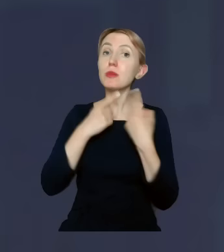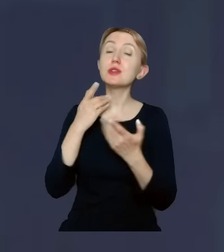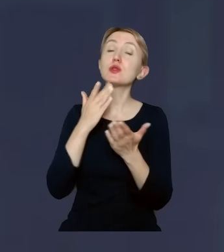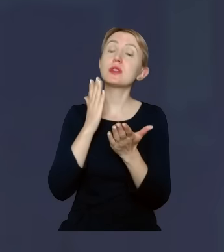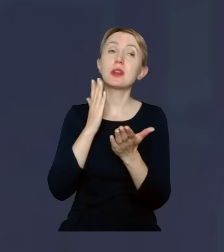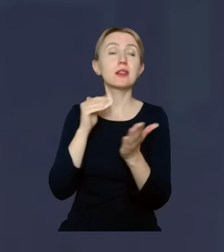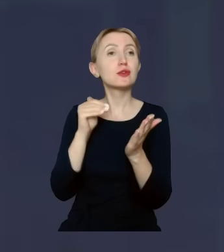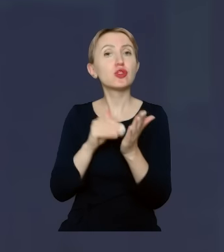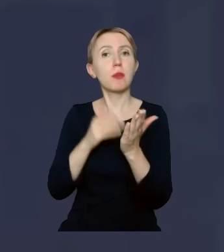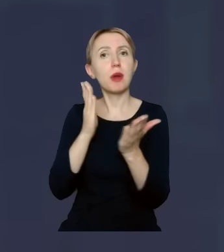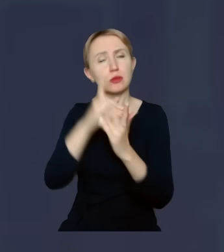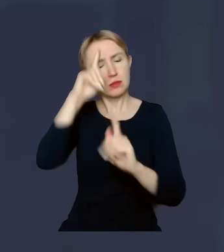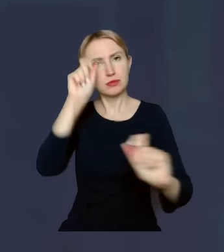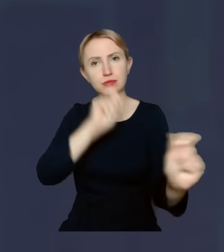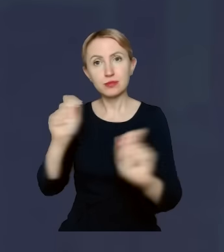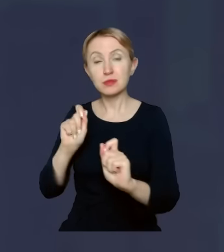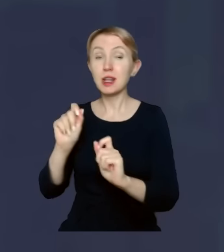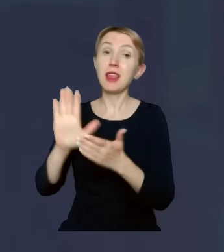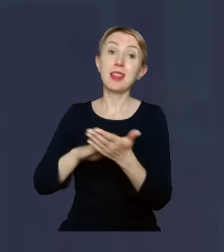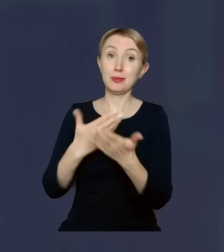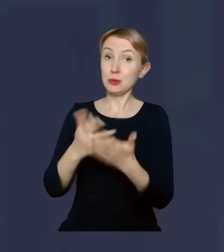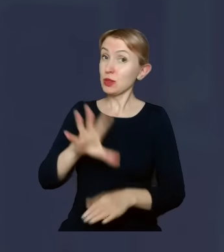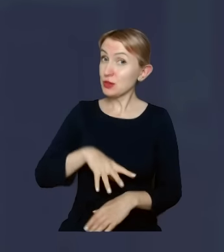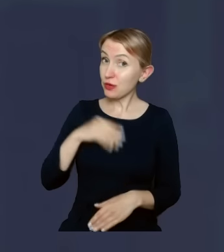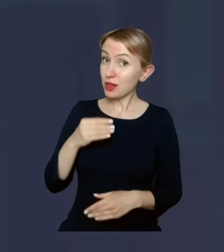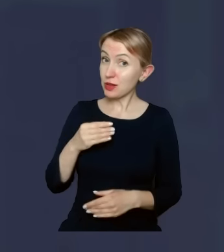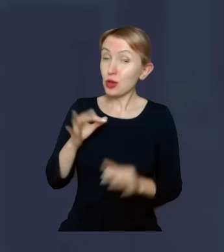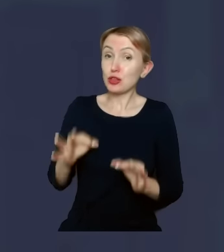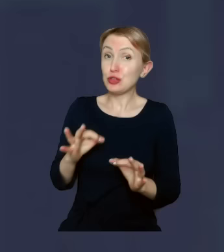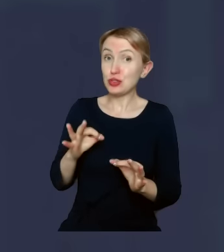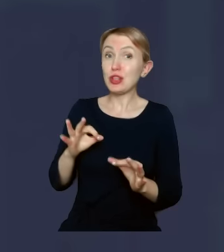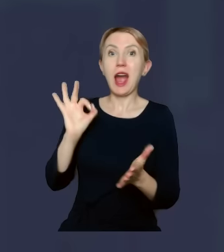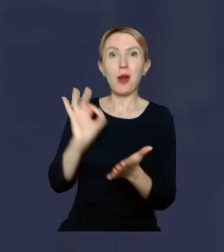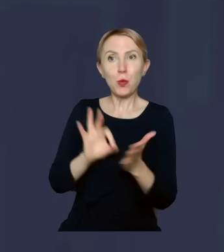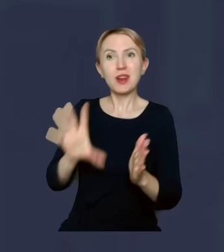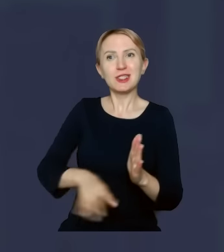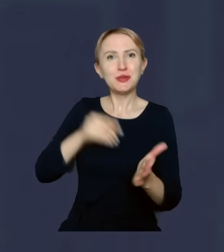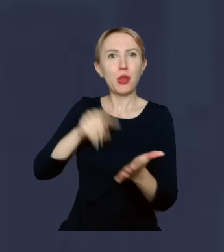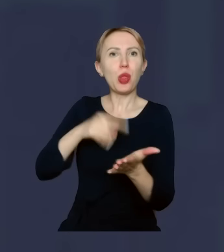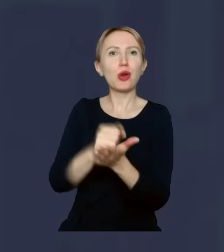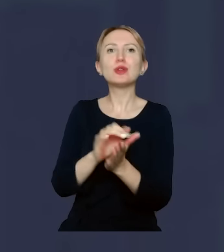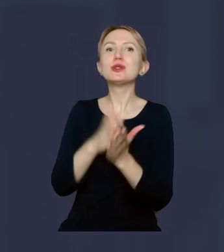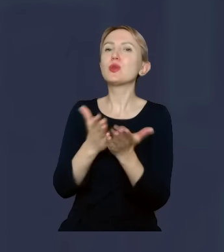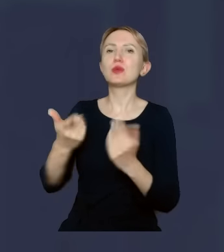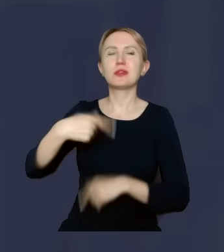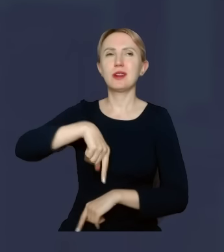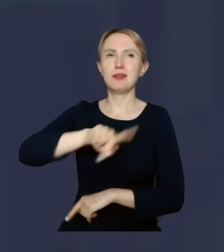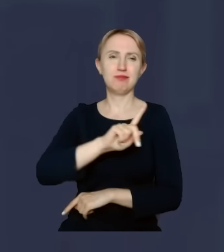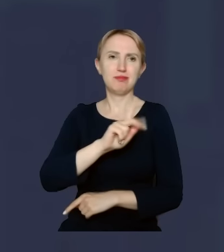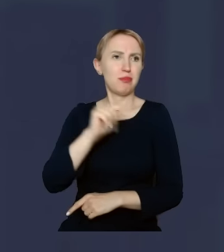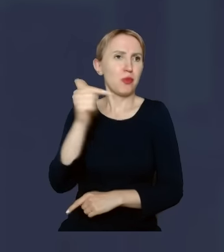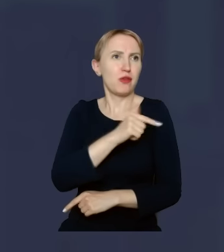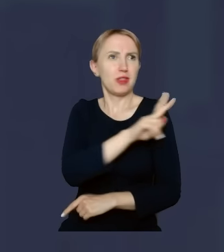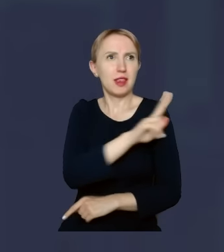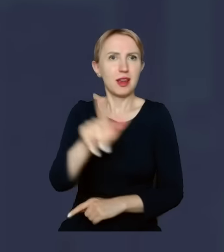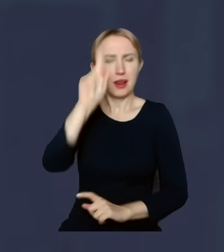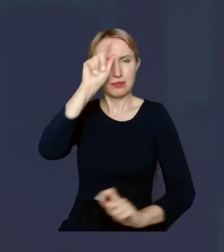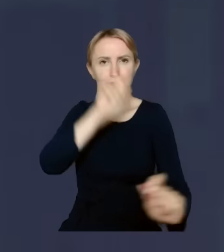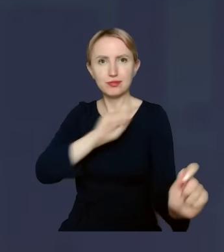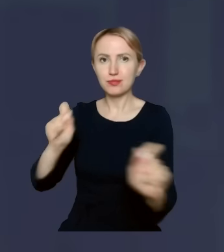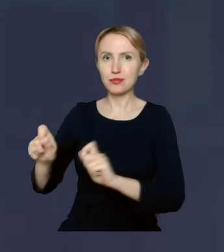okazji takich świąt, jak właśnie Święto Konstytucji, to wszyscy się powinni opamiętać i każdy indywidualnie